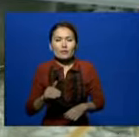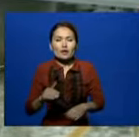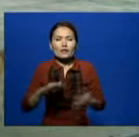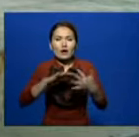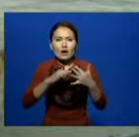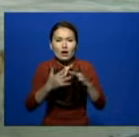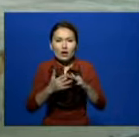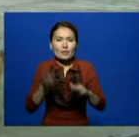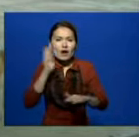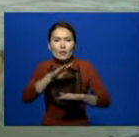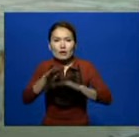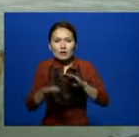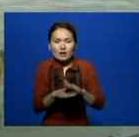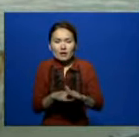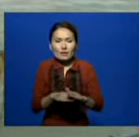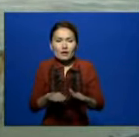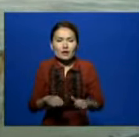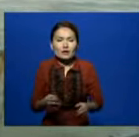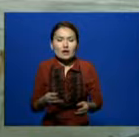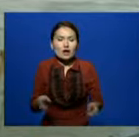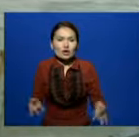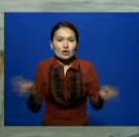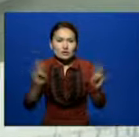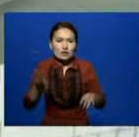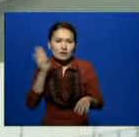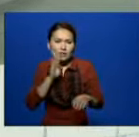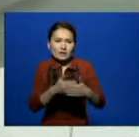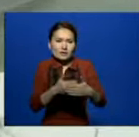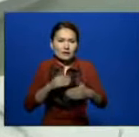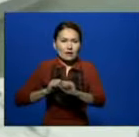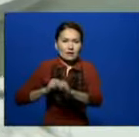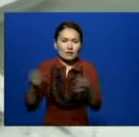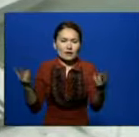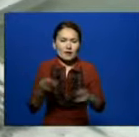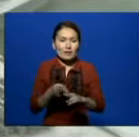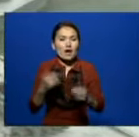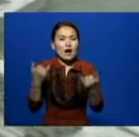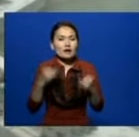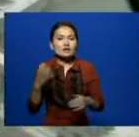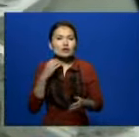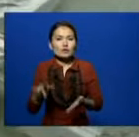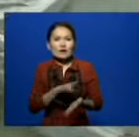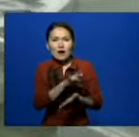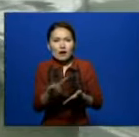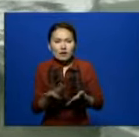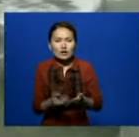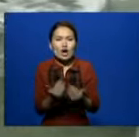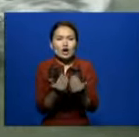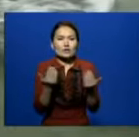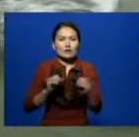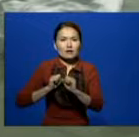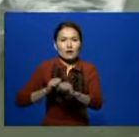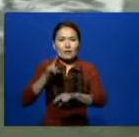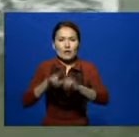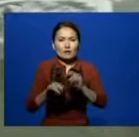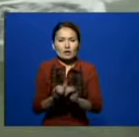бар елді мекендерді басып қалатын. Осында жағдайларда болдырмау үшін Көксарай су реттегіші салынған. Қазір Шардара су қоймасында 3 миллиард текше